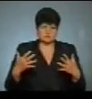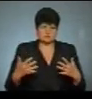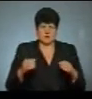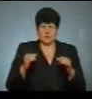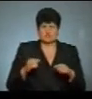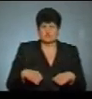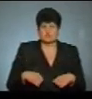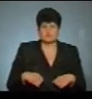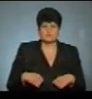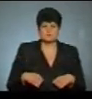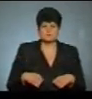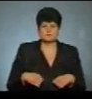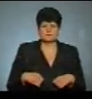можливо,